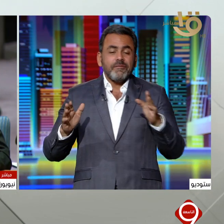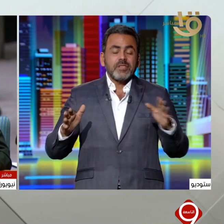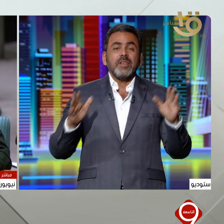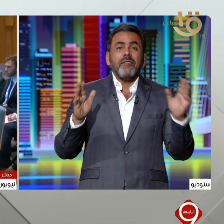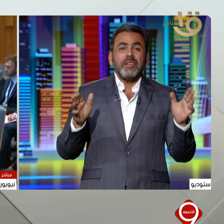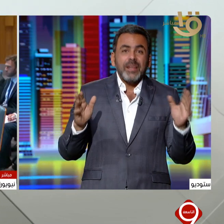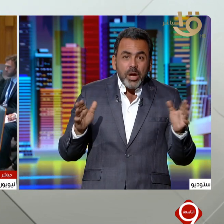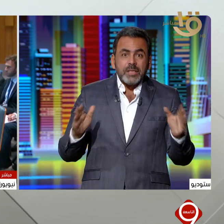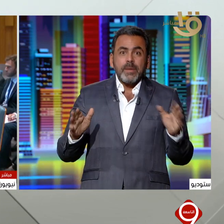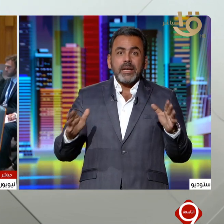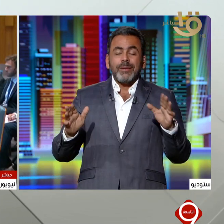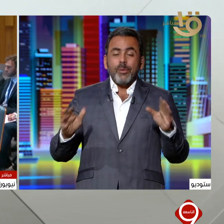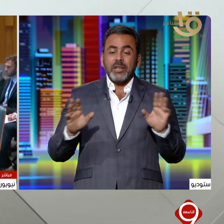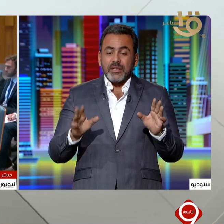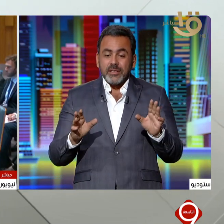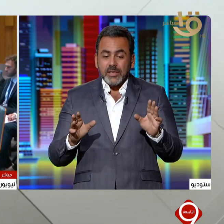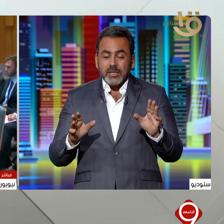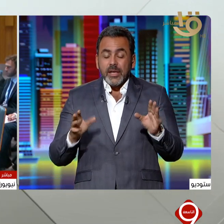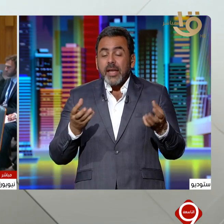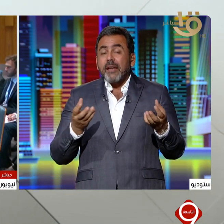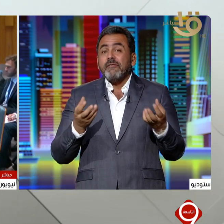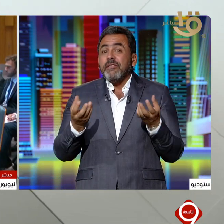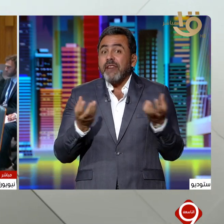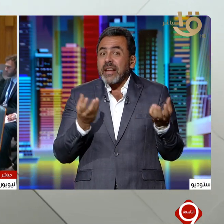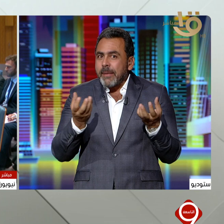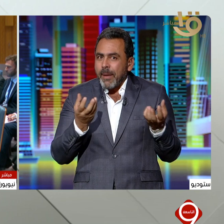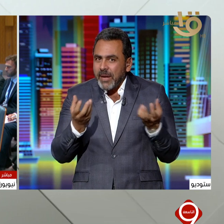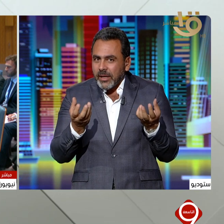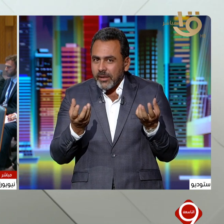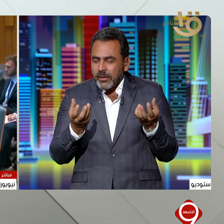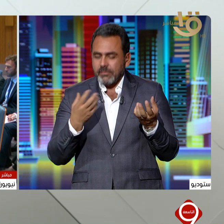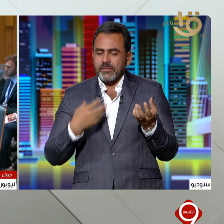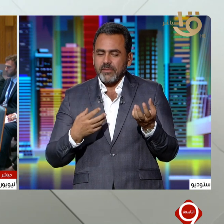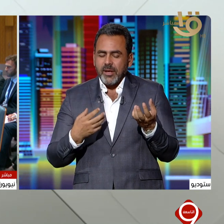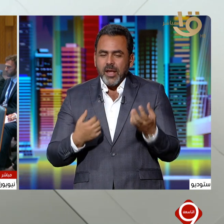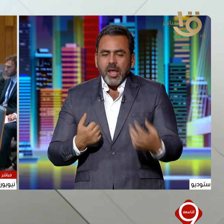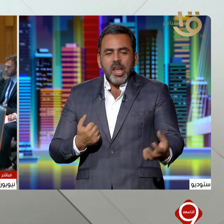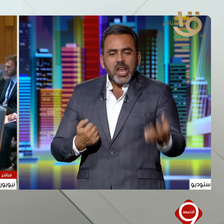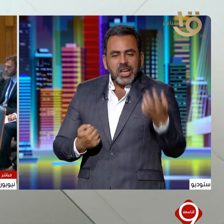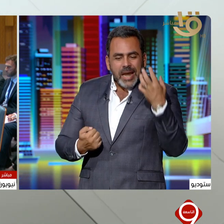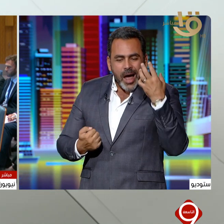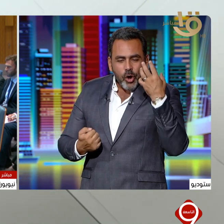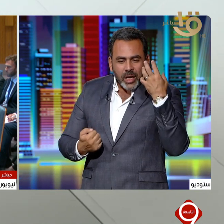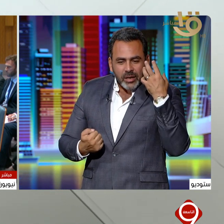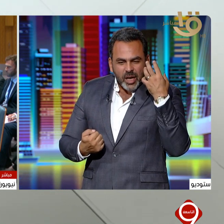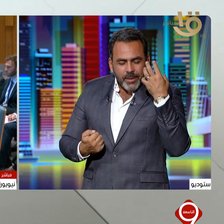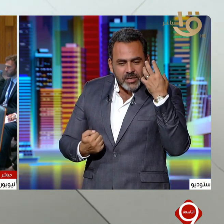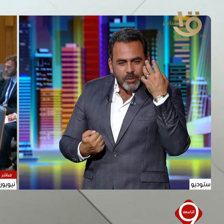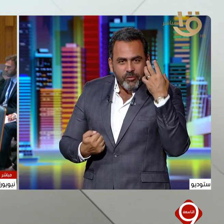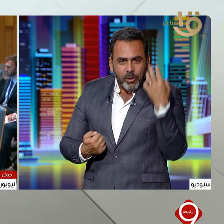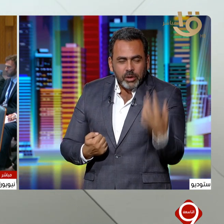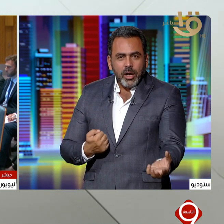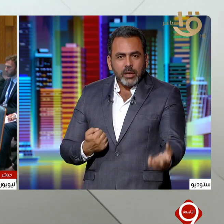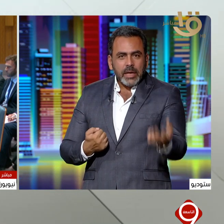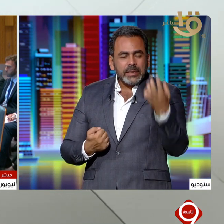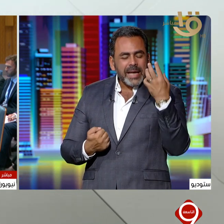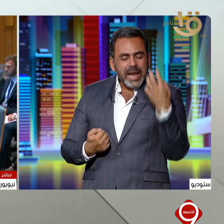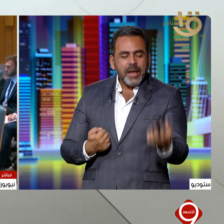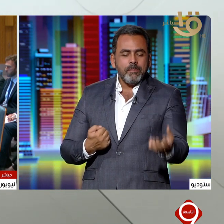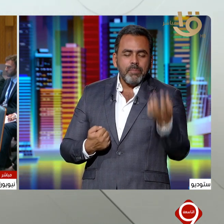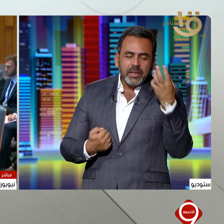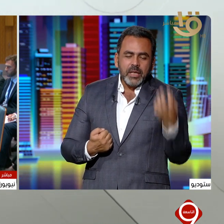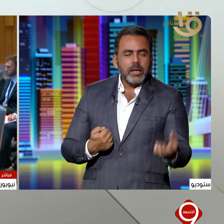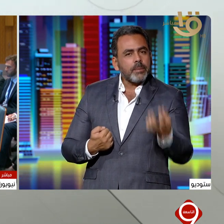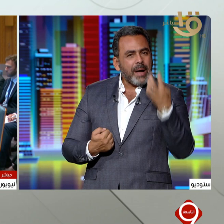سياسيا في الصحافه الدوليه اسمها كده مبادره السيسي في فرق ما بين ان انا هقعد على ترابيزه المفاوضات